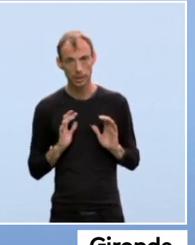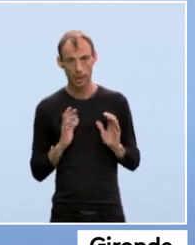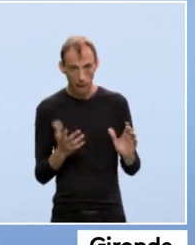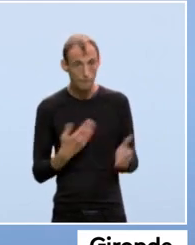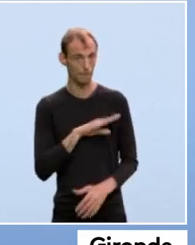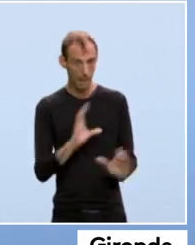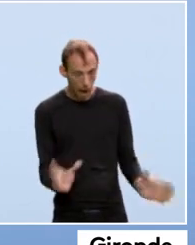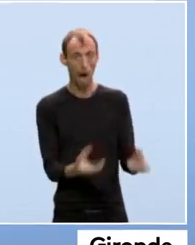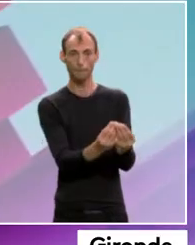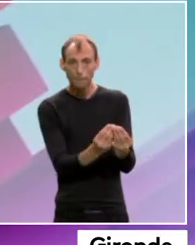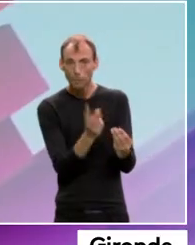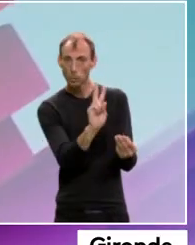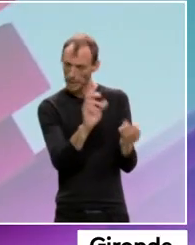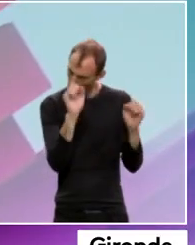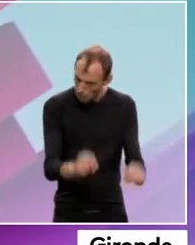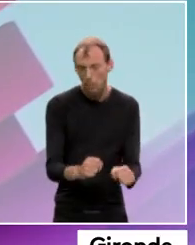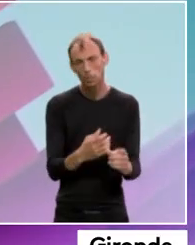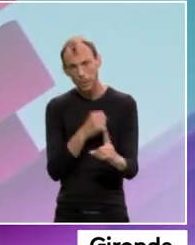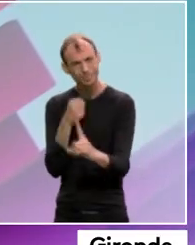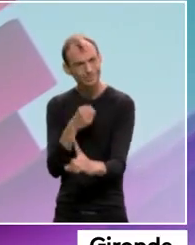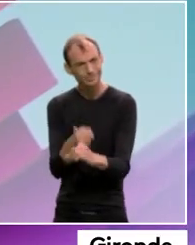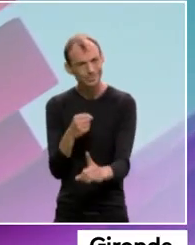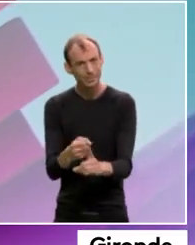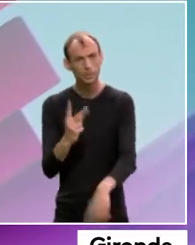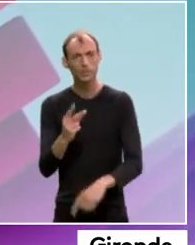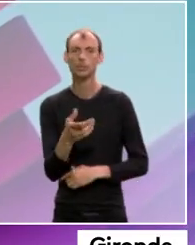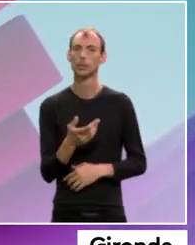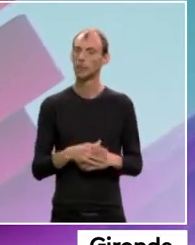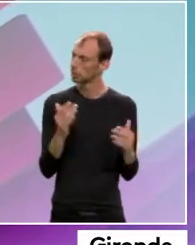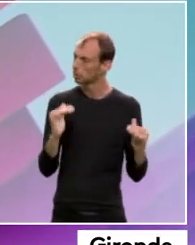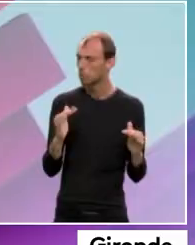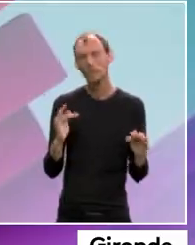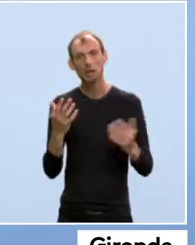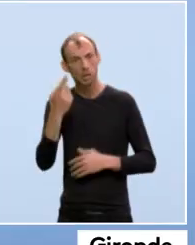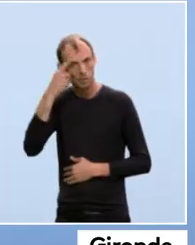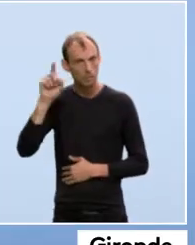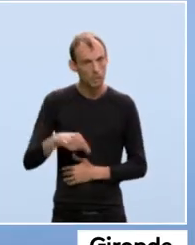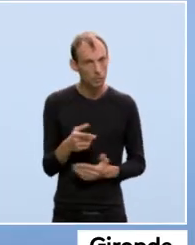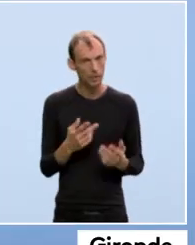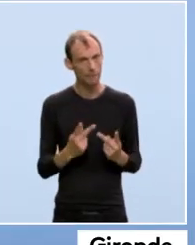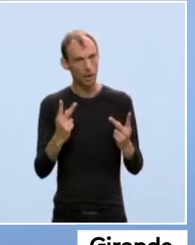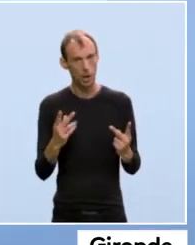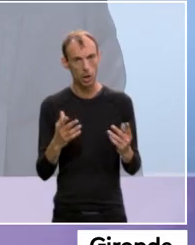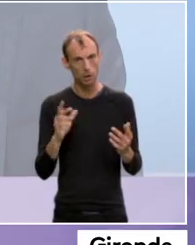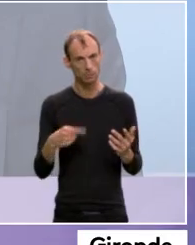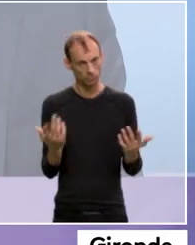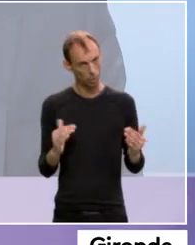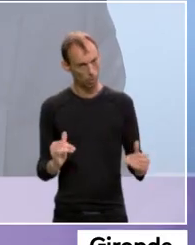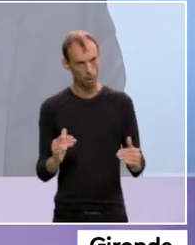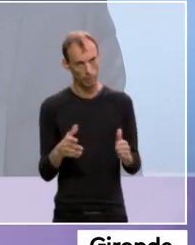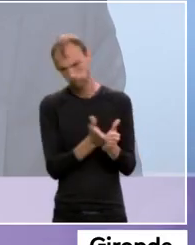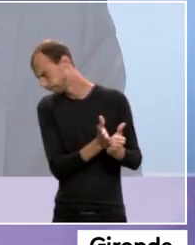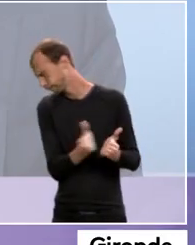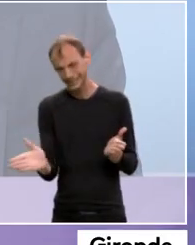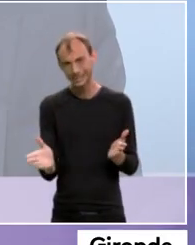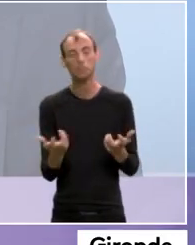qui n'existaient pas auparavant est-ce que ça ne vous a pas obligé un grand écart idéologique en même instant union de la gauche on parle on pense bien évidemment à l'Europe avec dans le